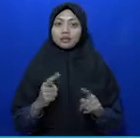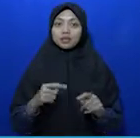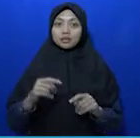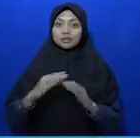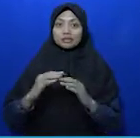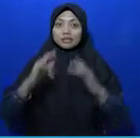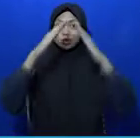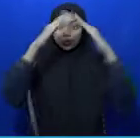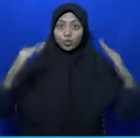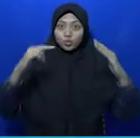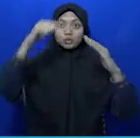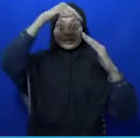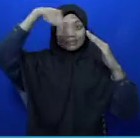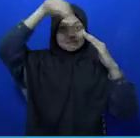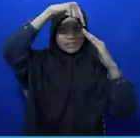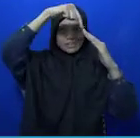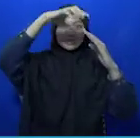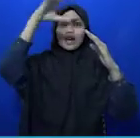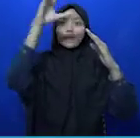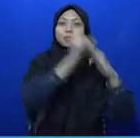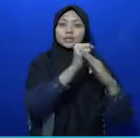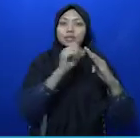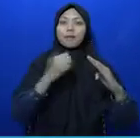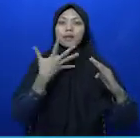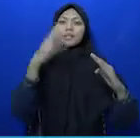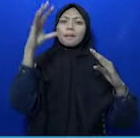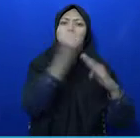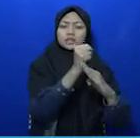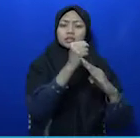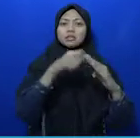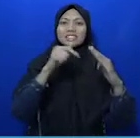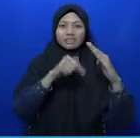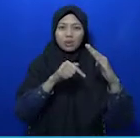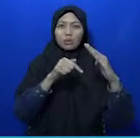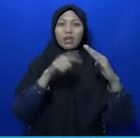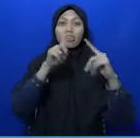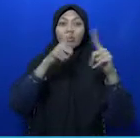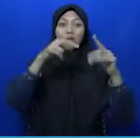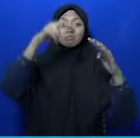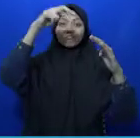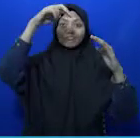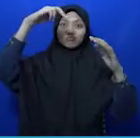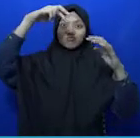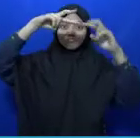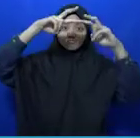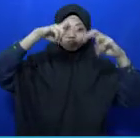habis. Sekarang yang bisa diharapkan adalah underground mining tadi, yang itu butuh peralatan yang canggih, butuh